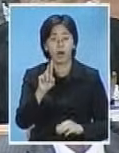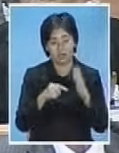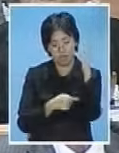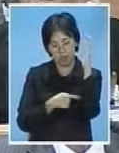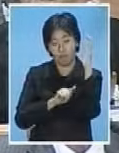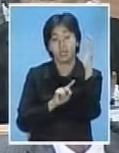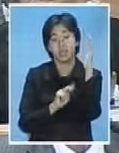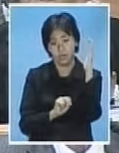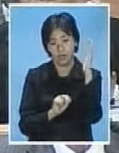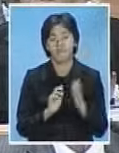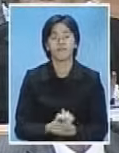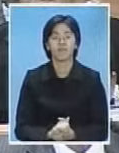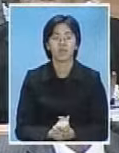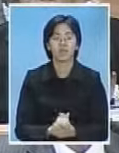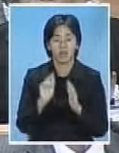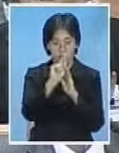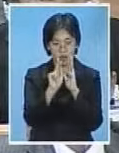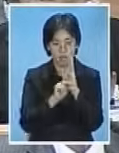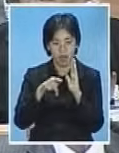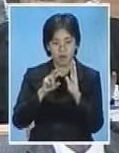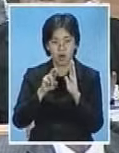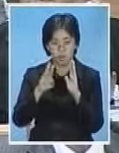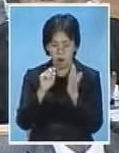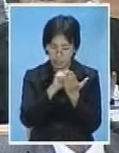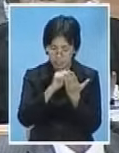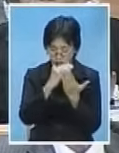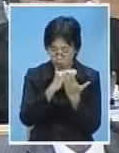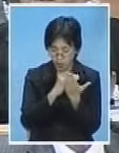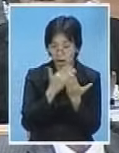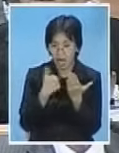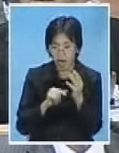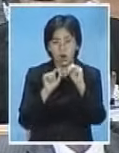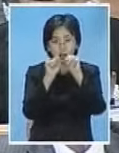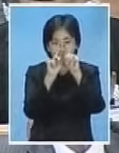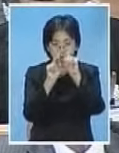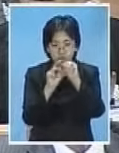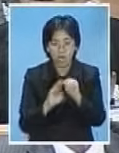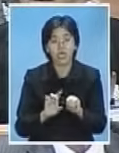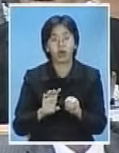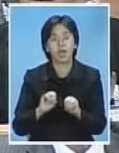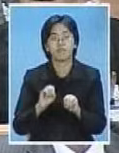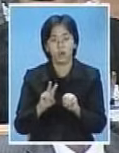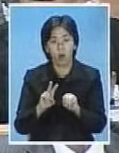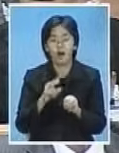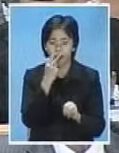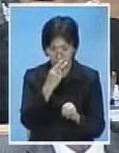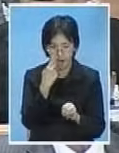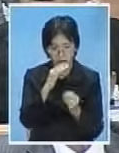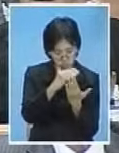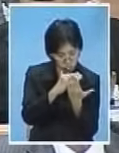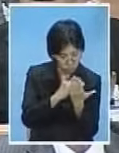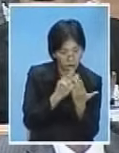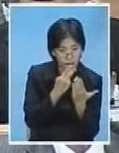ล้วก็ทราบว่ามีตัวร่างพระบัญญัติแล้ว152มาตราเคยเห็นแล้วครับก็